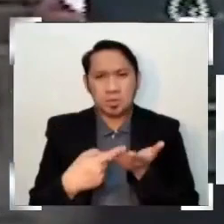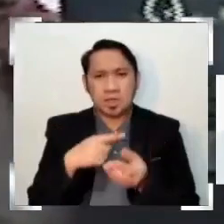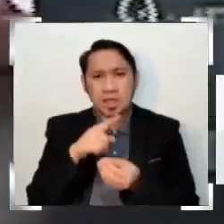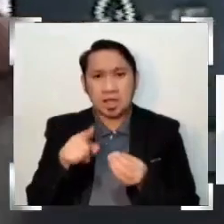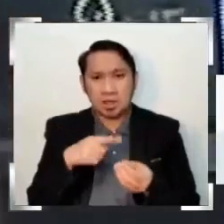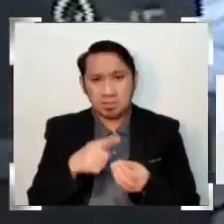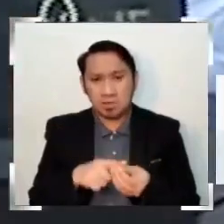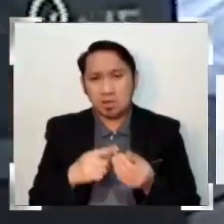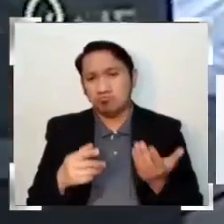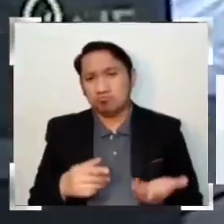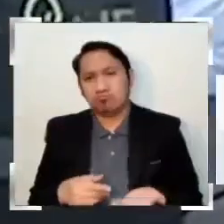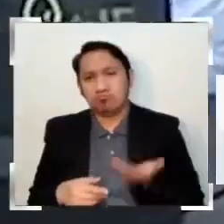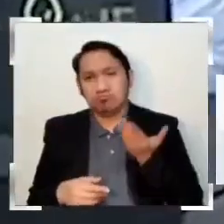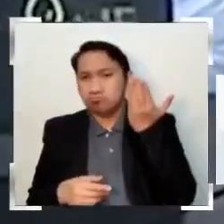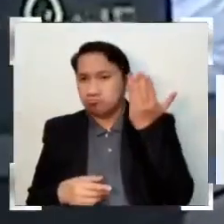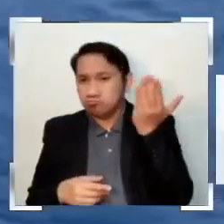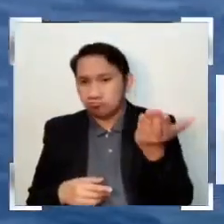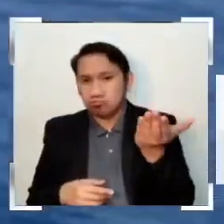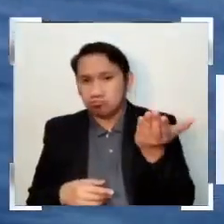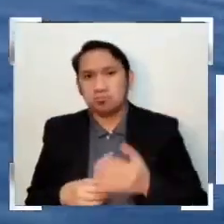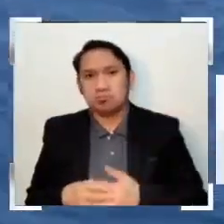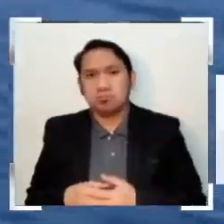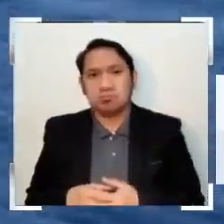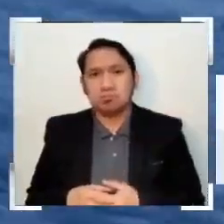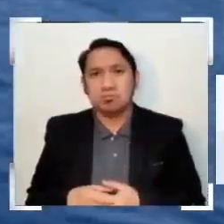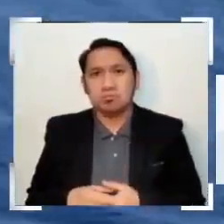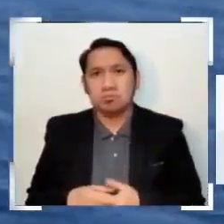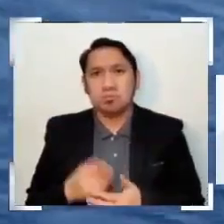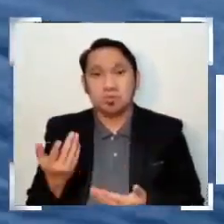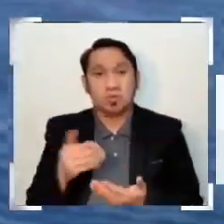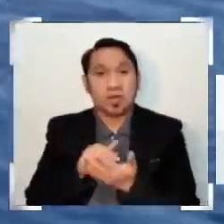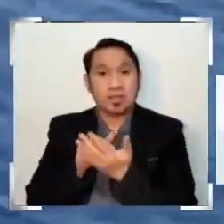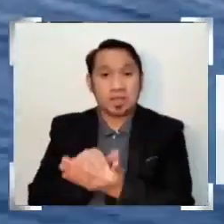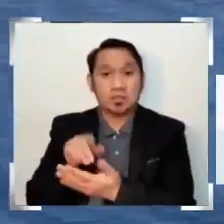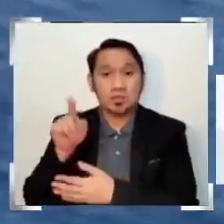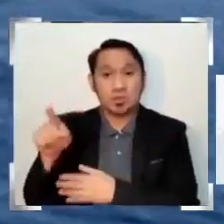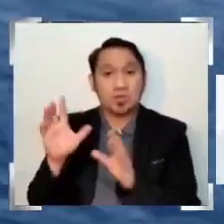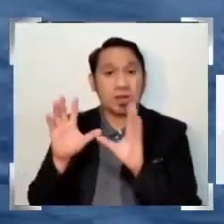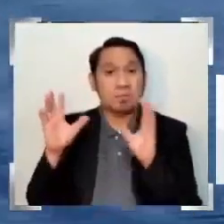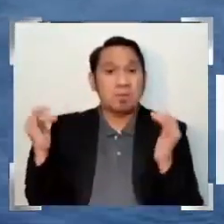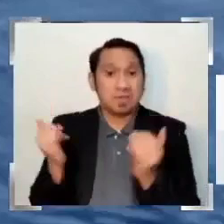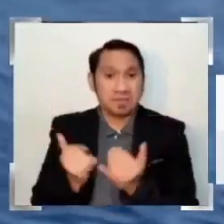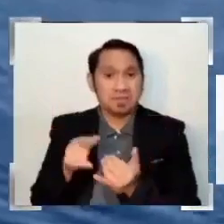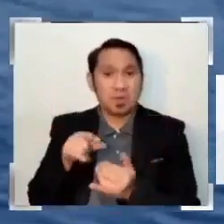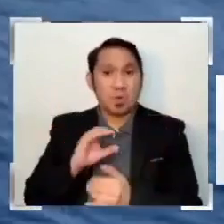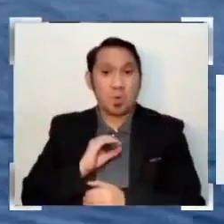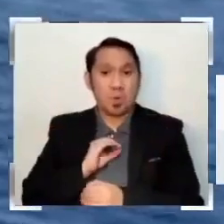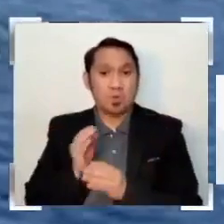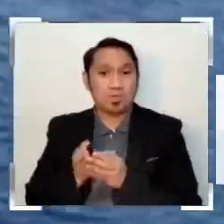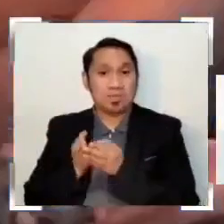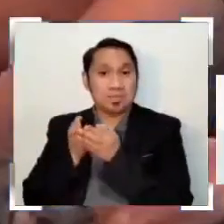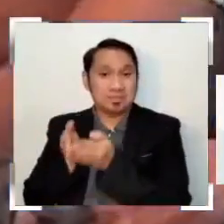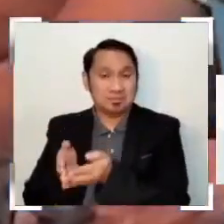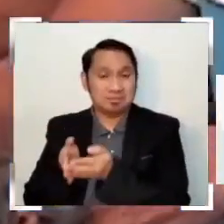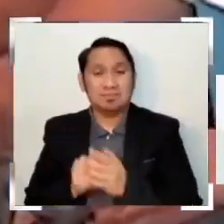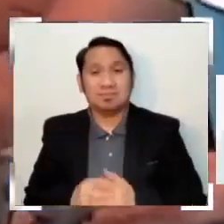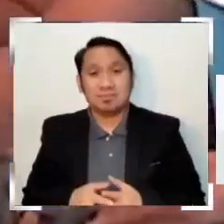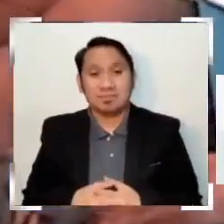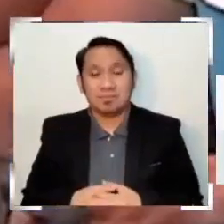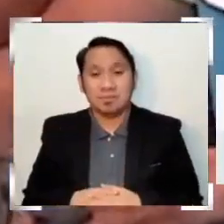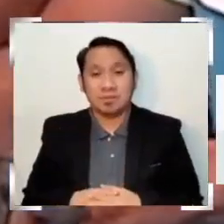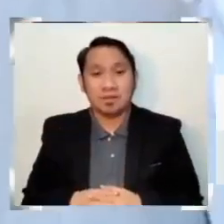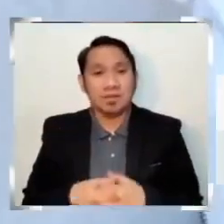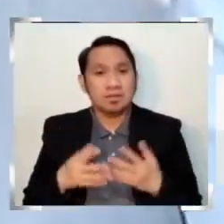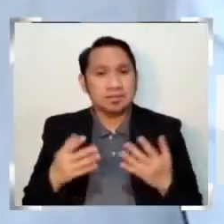petisyon para sa writ of kalikasan laban sa may-ari ng MT Princess Empress na lumubog sa bayan ng Nauhan. Desidido raw